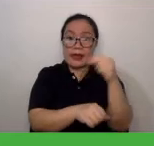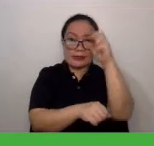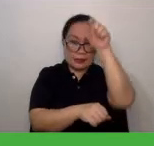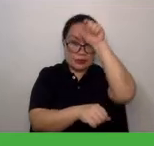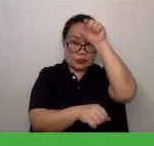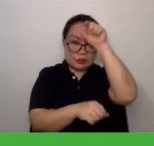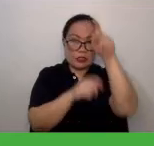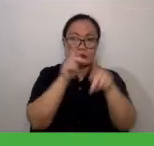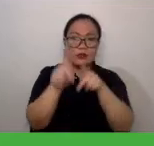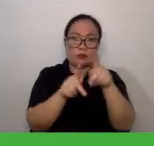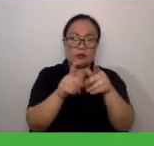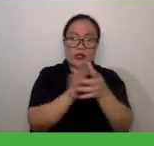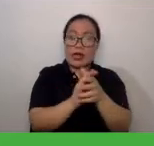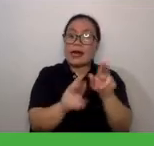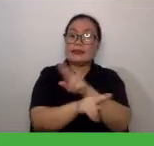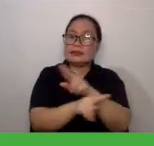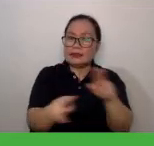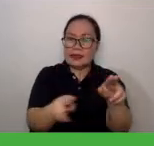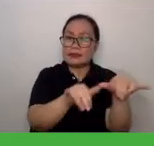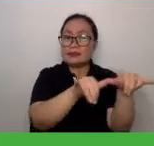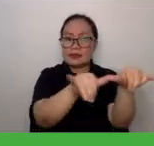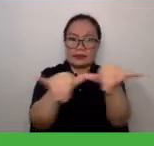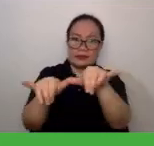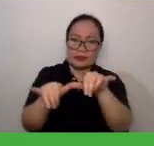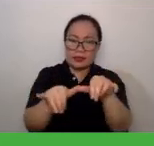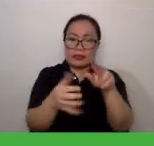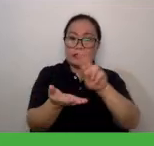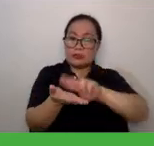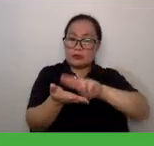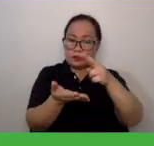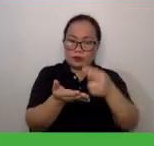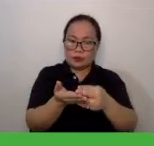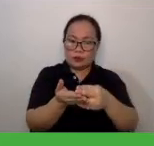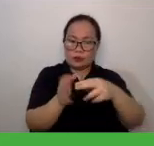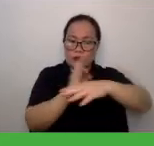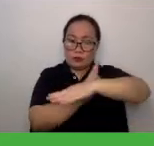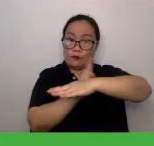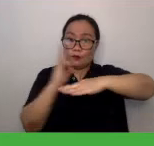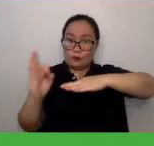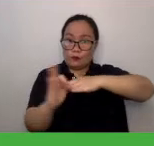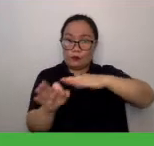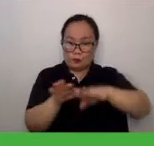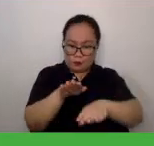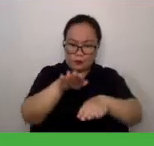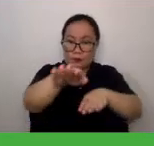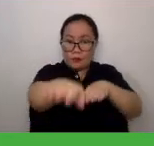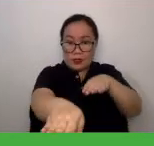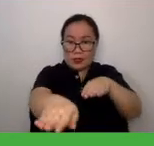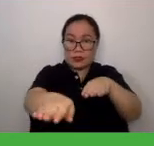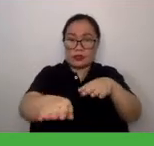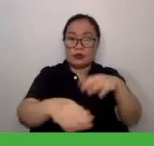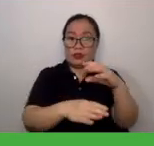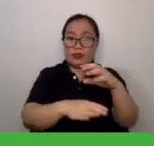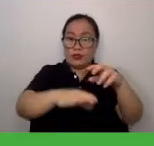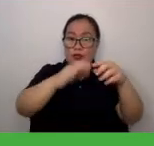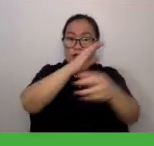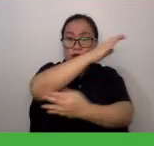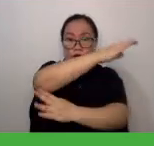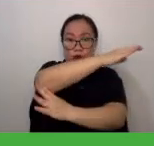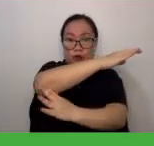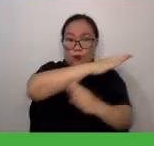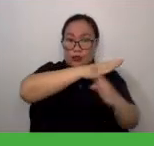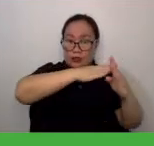noon ay non-standard units. Kaya dito pumasok yung foot, talampakan, yung pace, yung